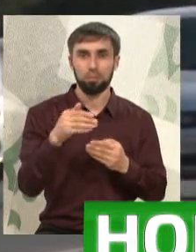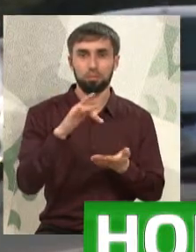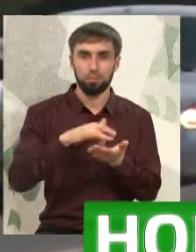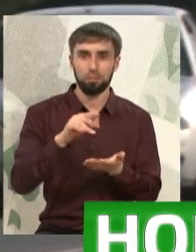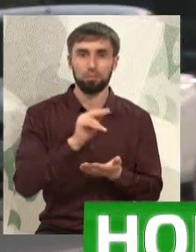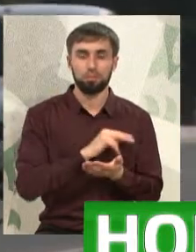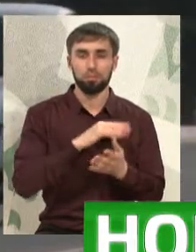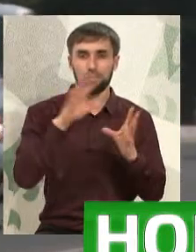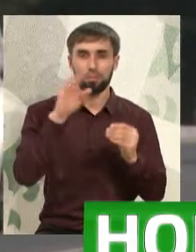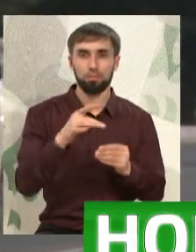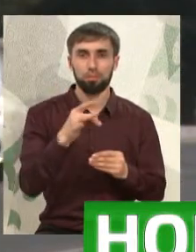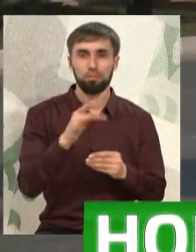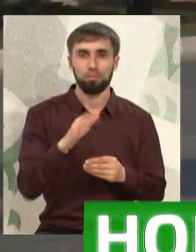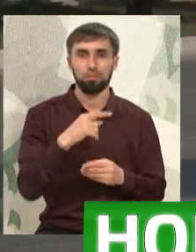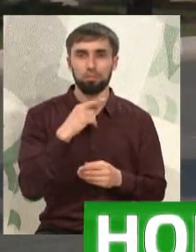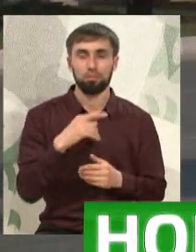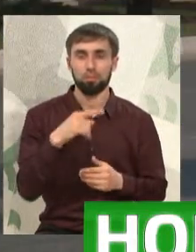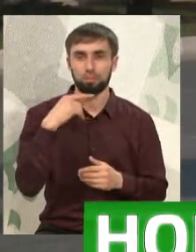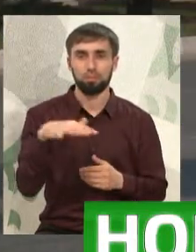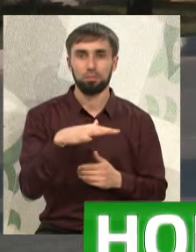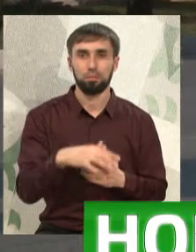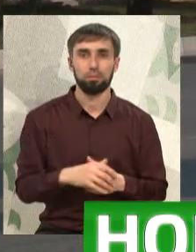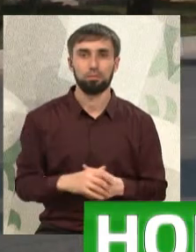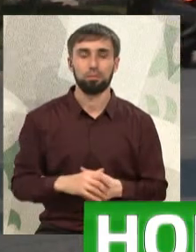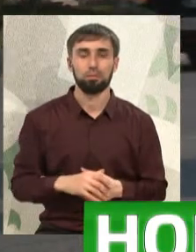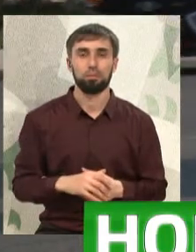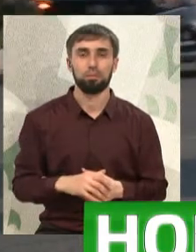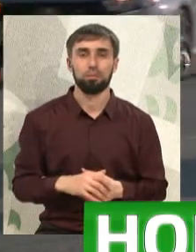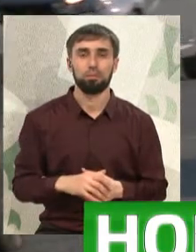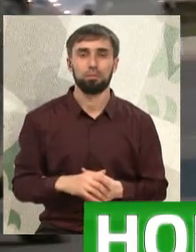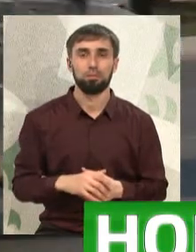заработают во всех субъектах страны. Диана Дударова, Адам Далаков, Новости 24.